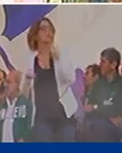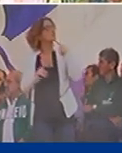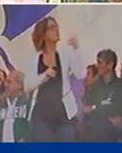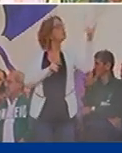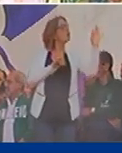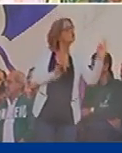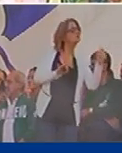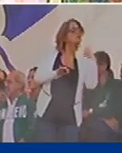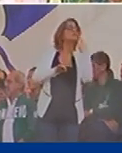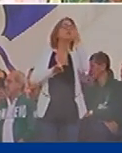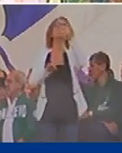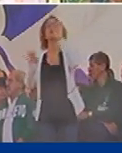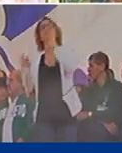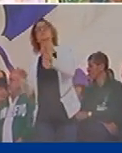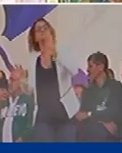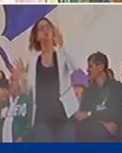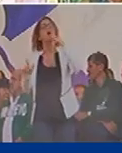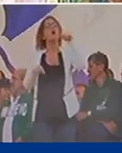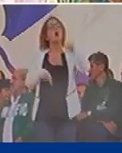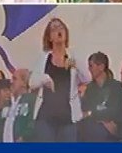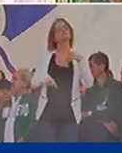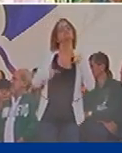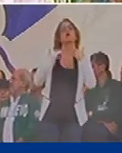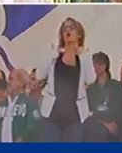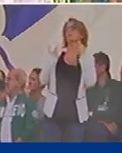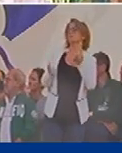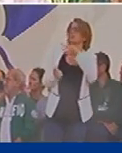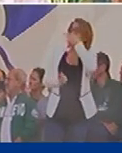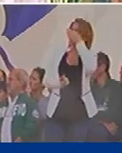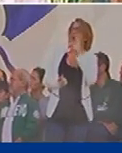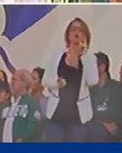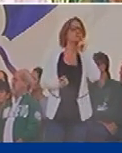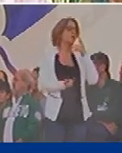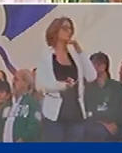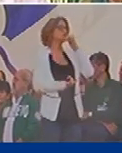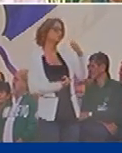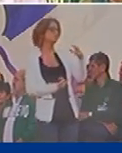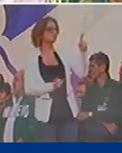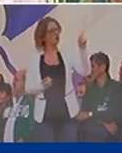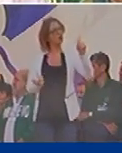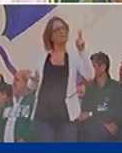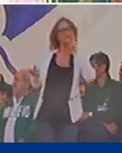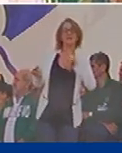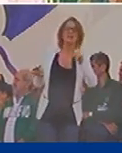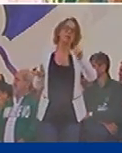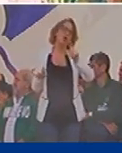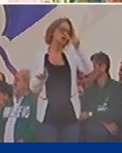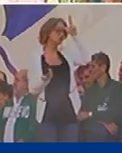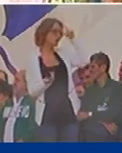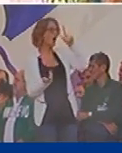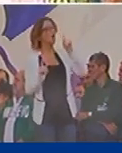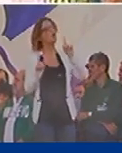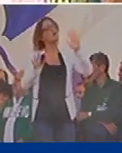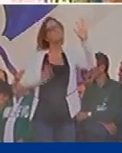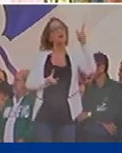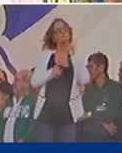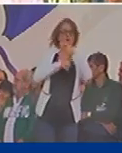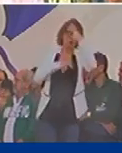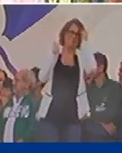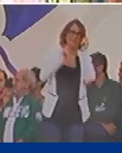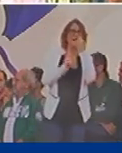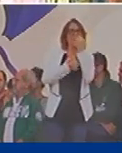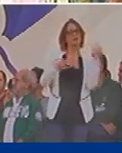cosà? Ha detto però oggi avevi la camicia bianca, sarebbe stata meglio azzurra, no verde, no gialla. No, però devi pettinarti